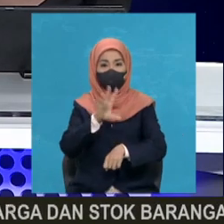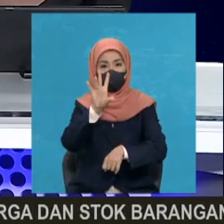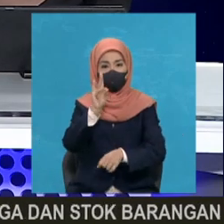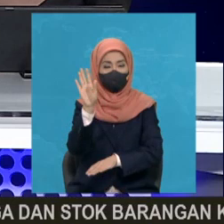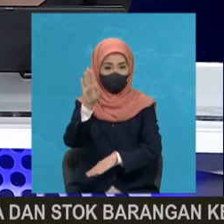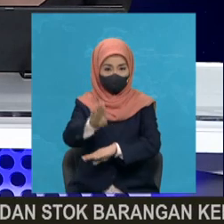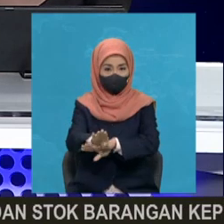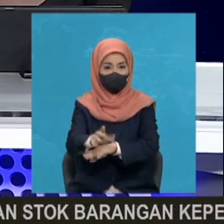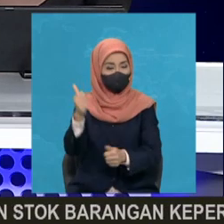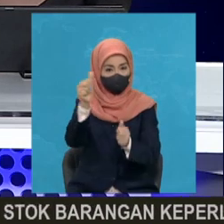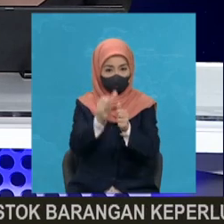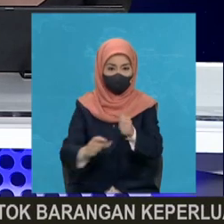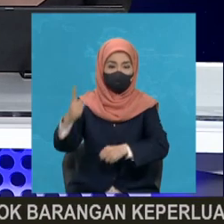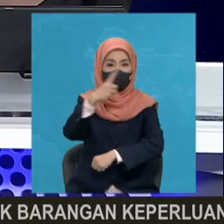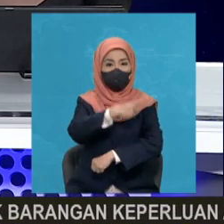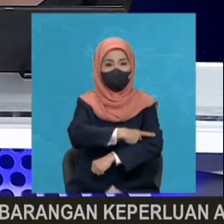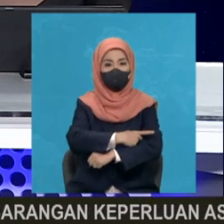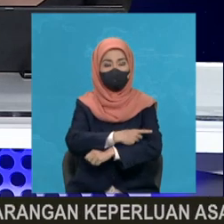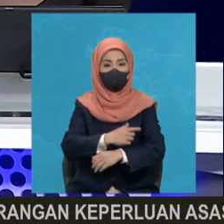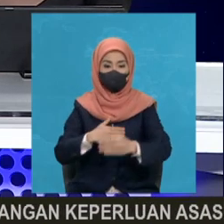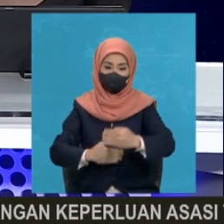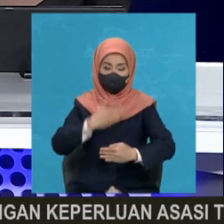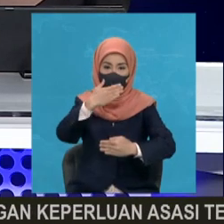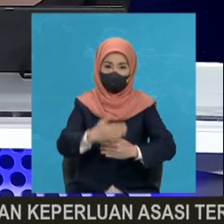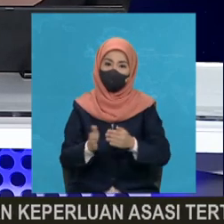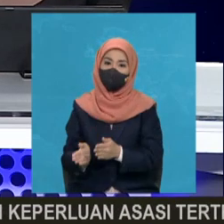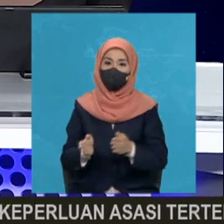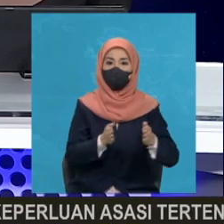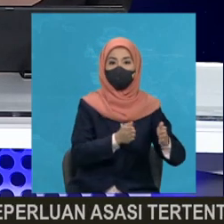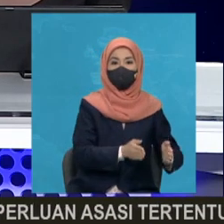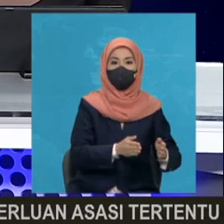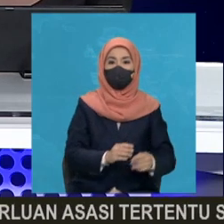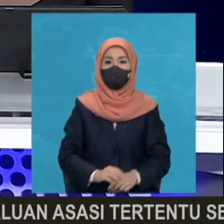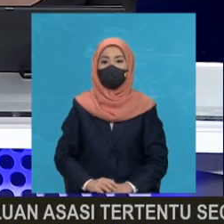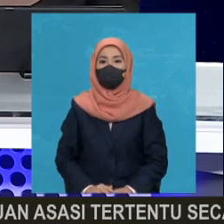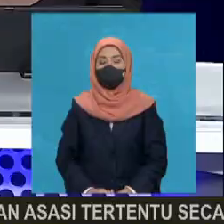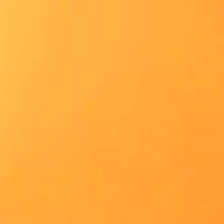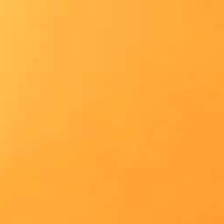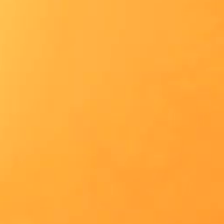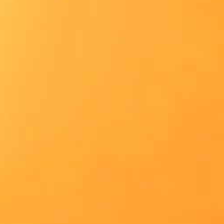setiap hari rincian mengenai nya selepas petikan titah ini